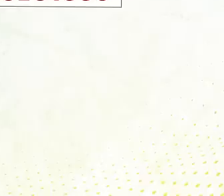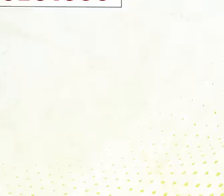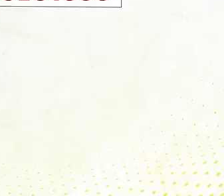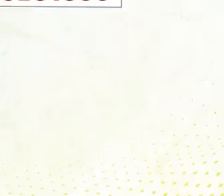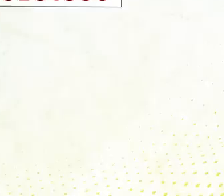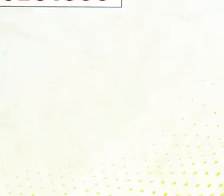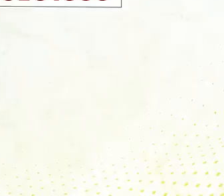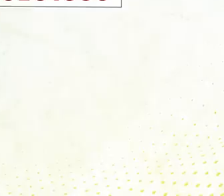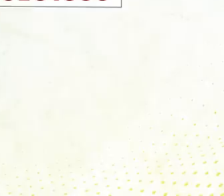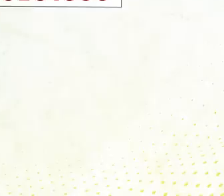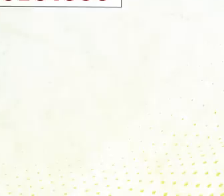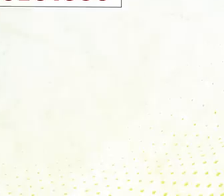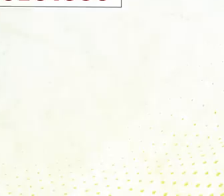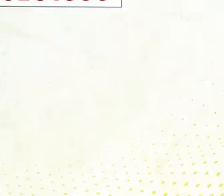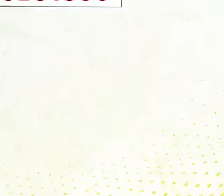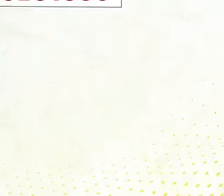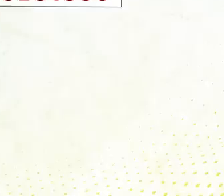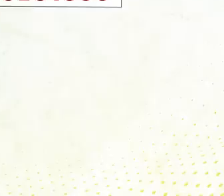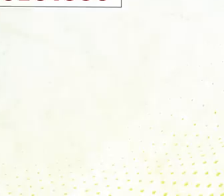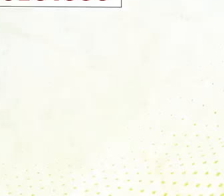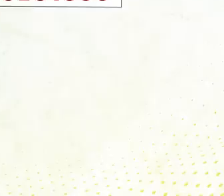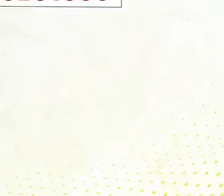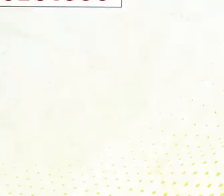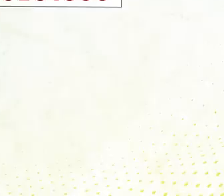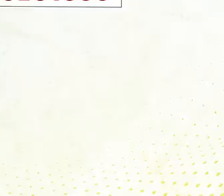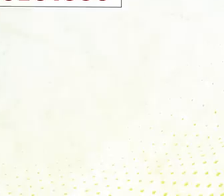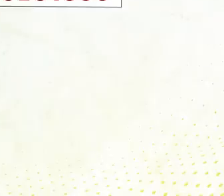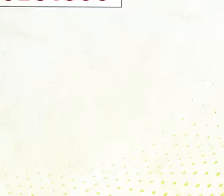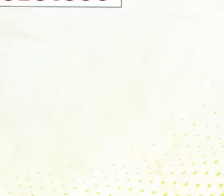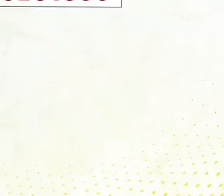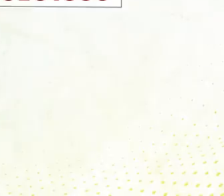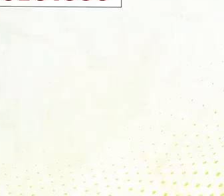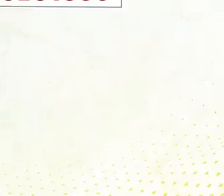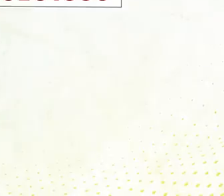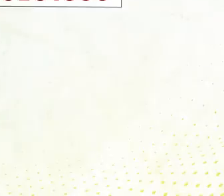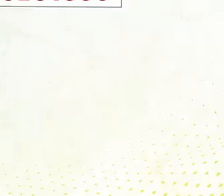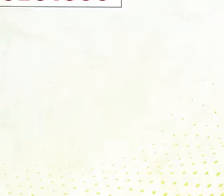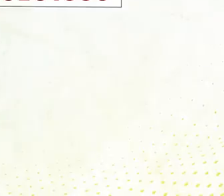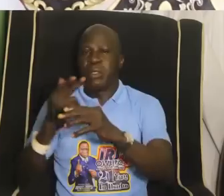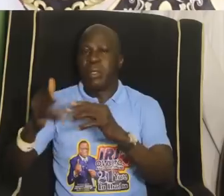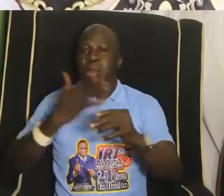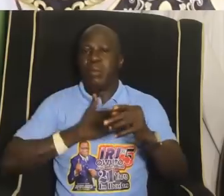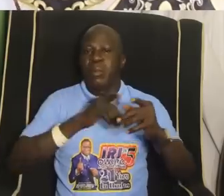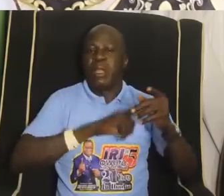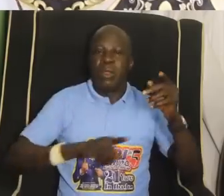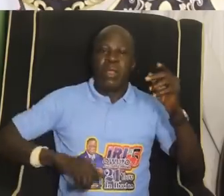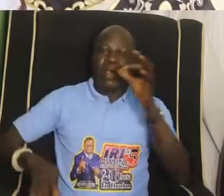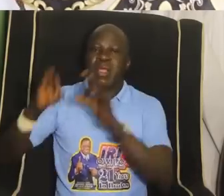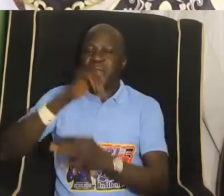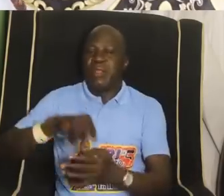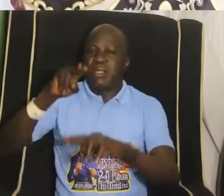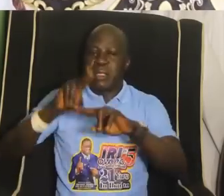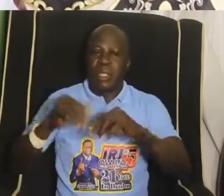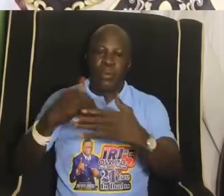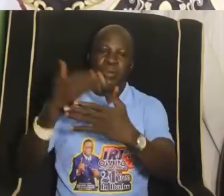se gurugu meji ya fa me oruko yin ati bi etu wa iya afi Oluwa Funmilayo lati ilu Paja Leko to ba joko tele wa di